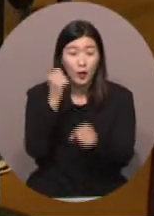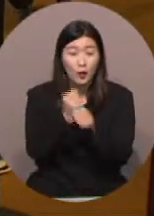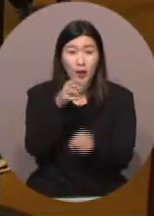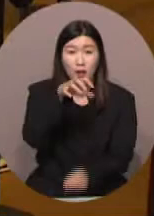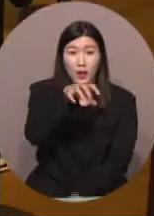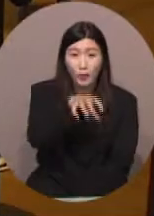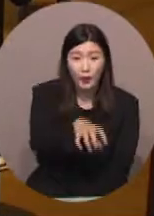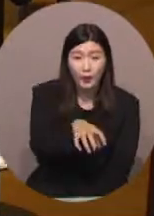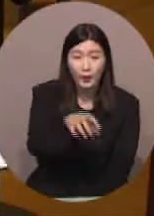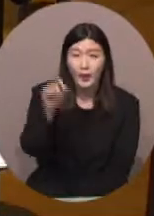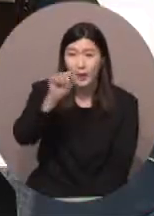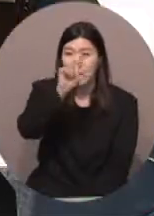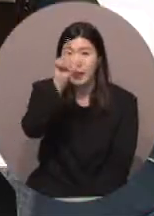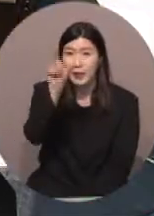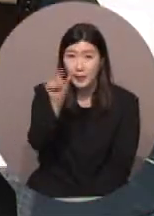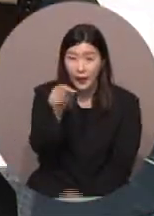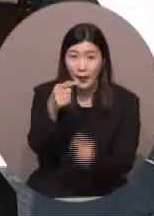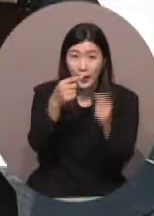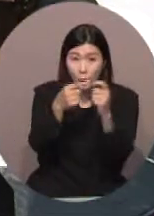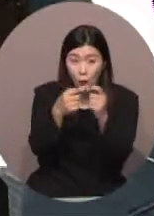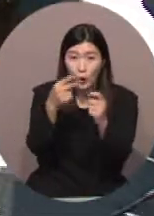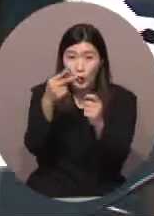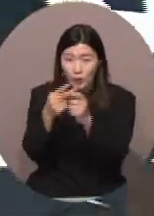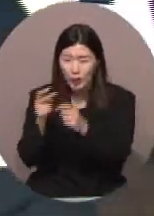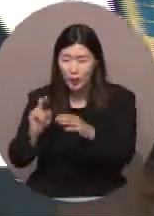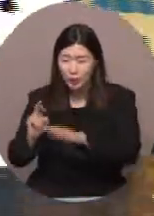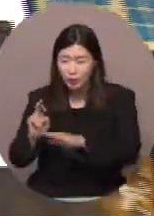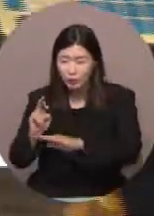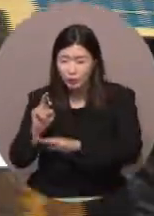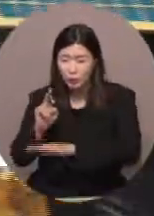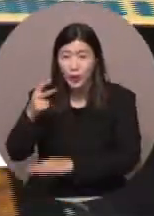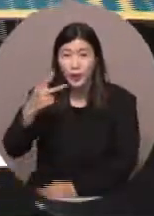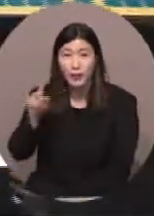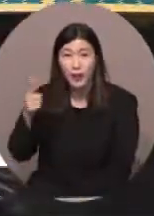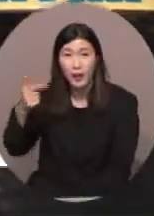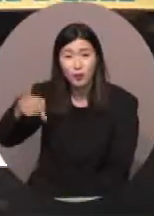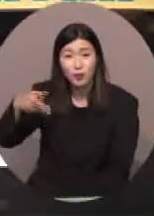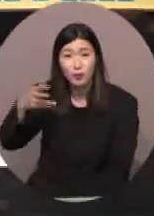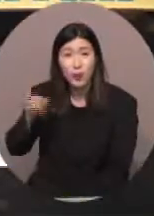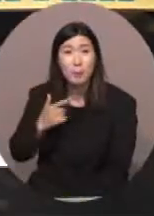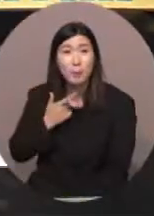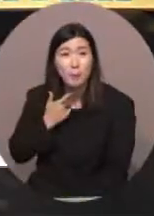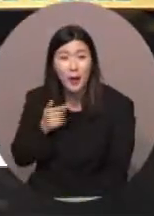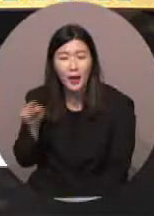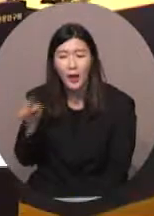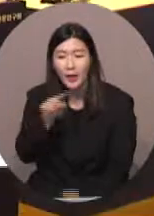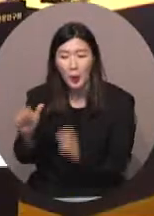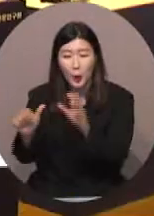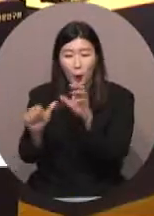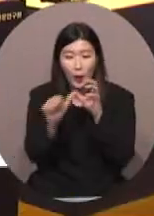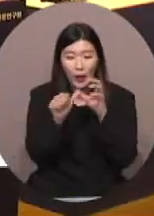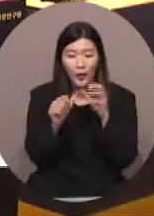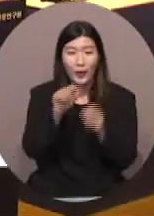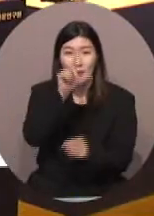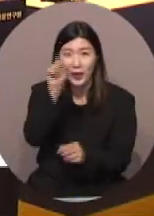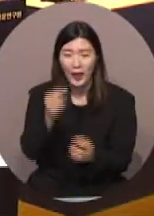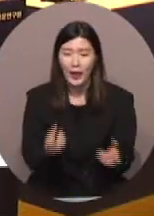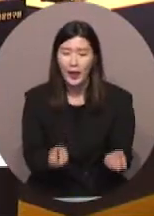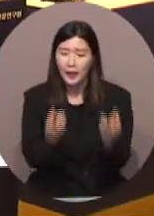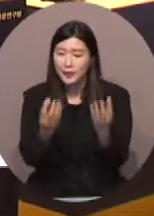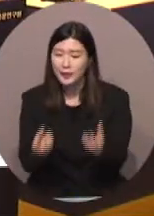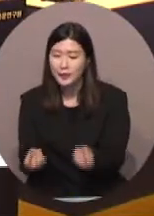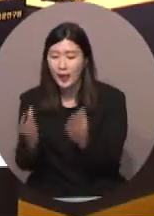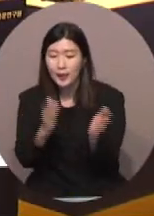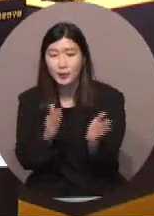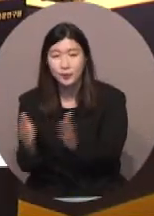국립중앙과학관은 한가위 보름달에 더해 한국 최초의 달 궤도선 다누리 발사까지 기념해 달과 관련한 다양한